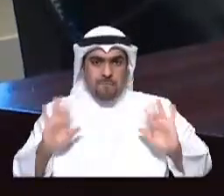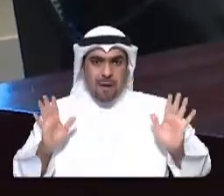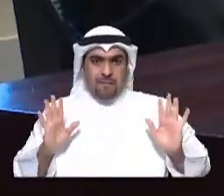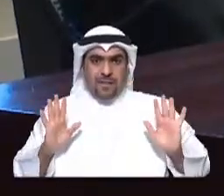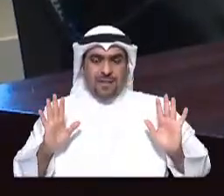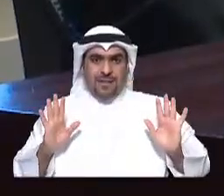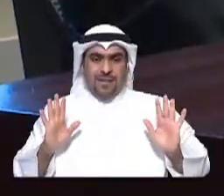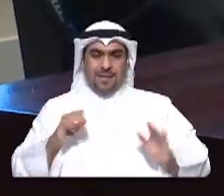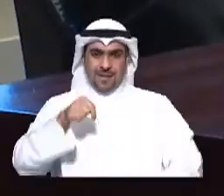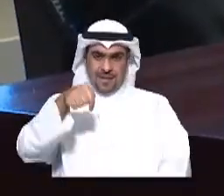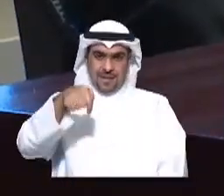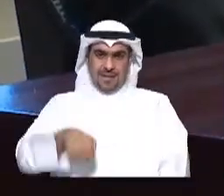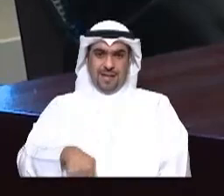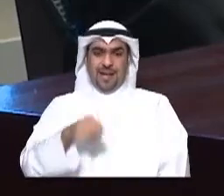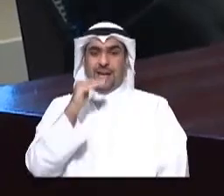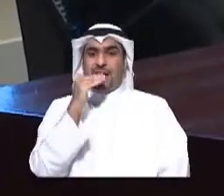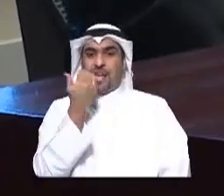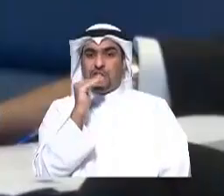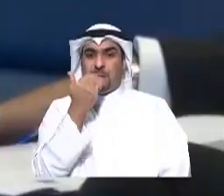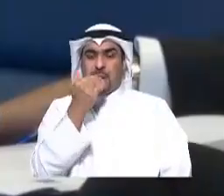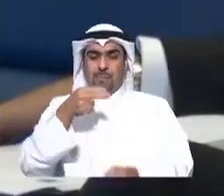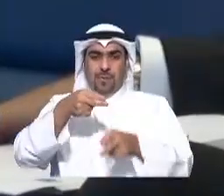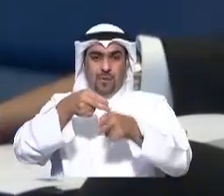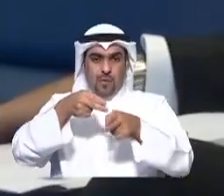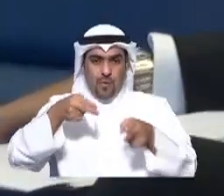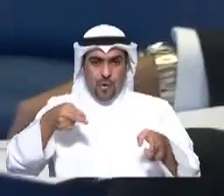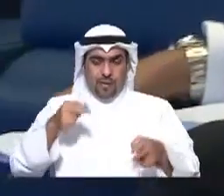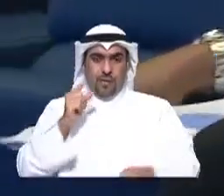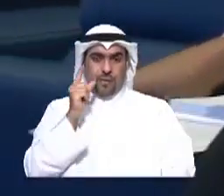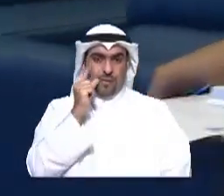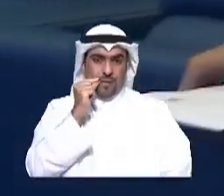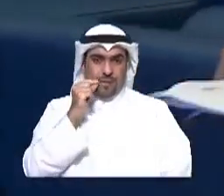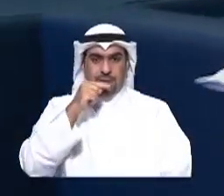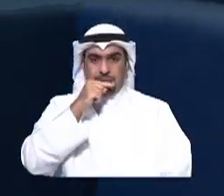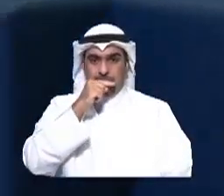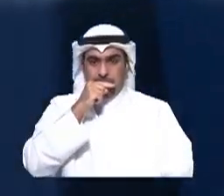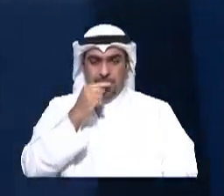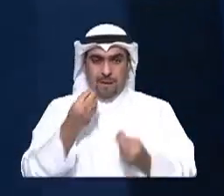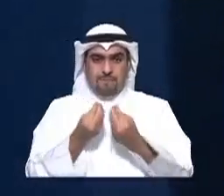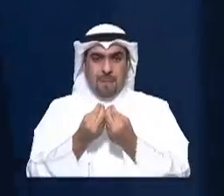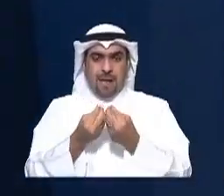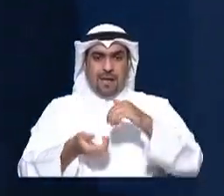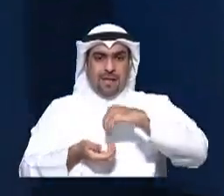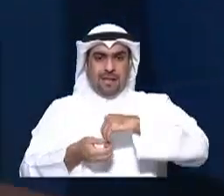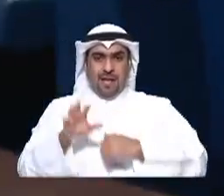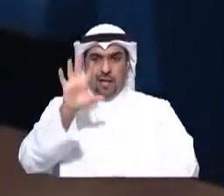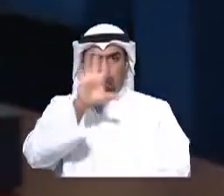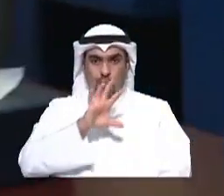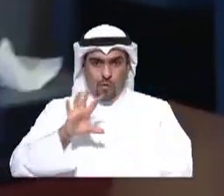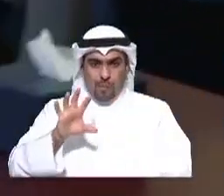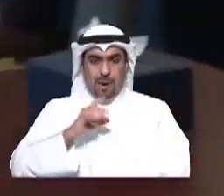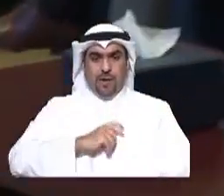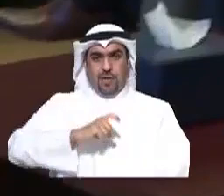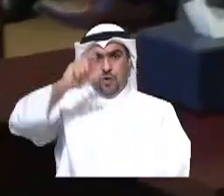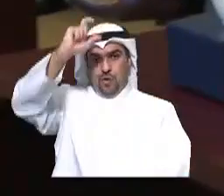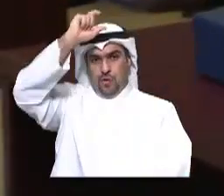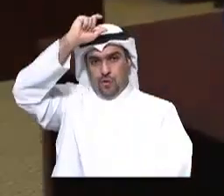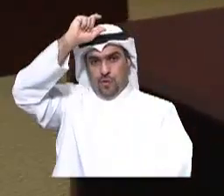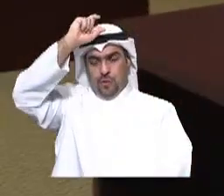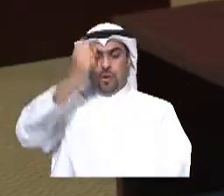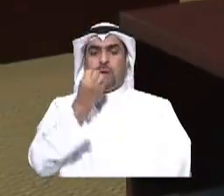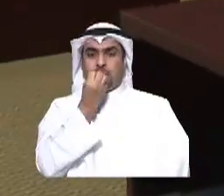الأمن الوطني والمركز الإقليمي لحلف الناتو ومبادرة إسطنبول للتعاون، مؤكدين أن أبناء